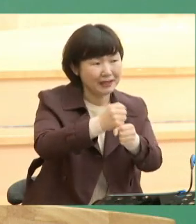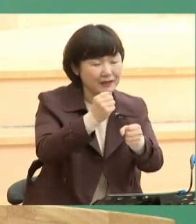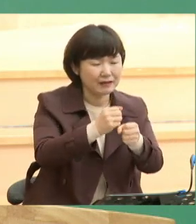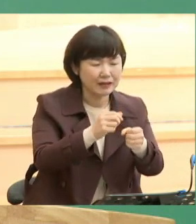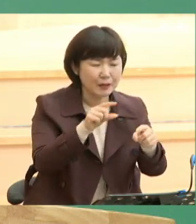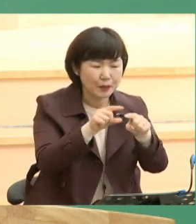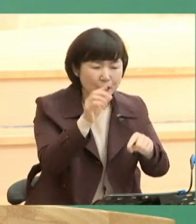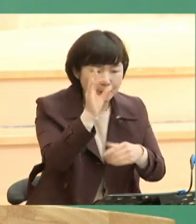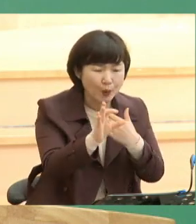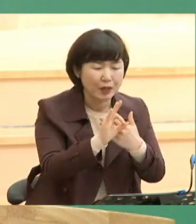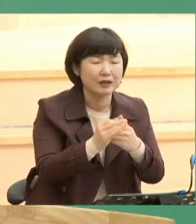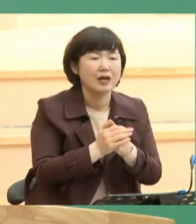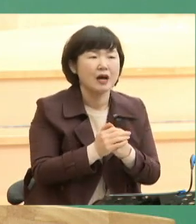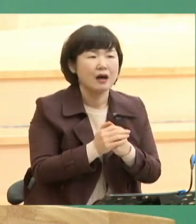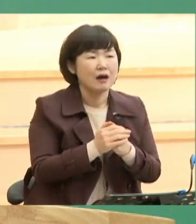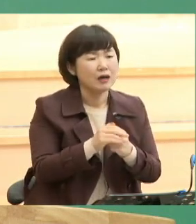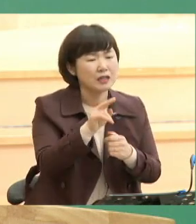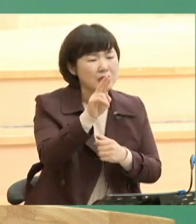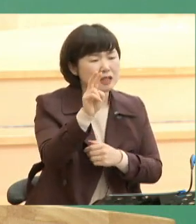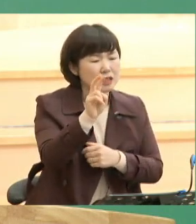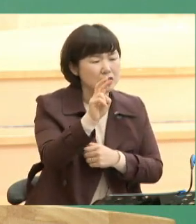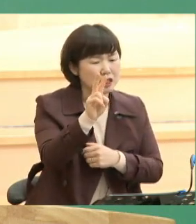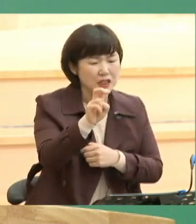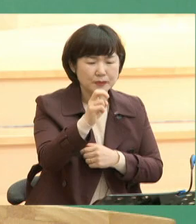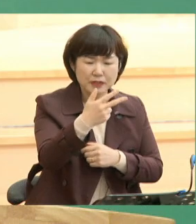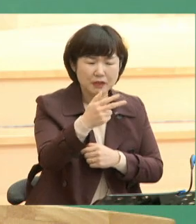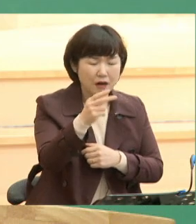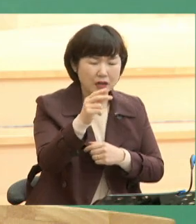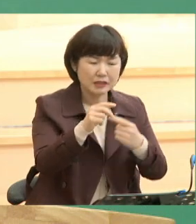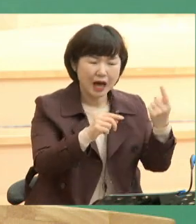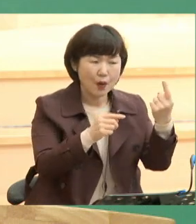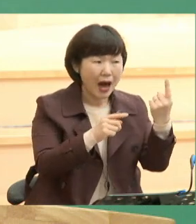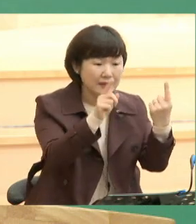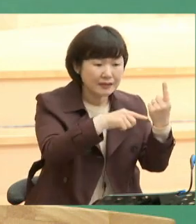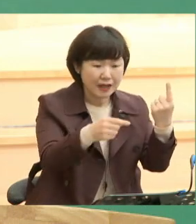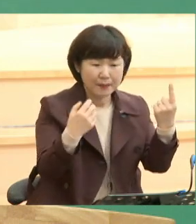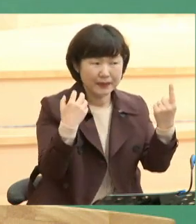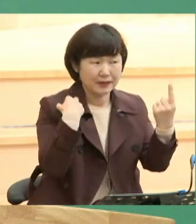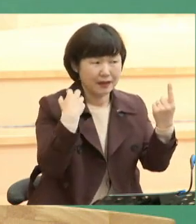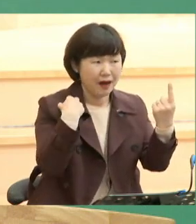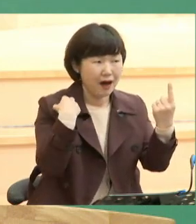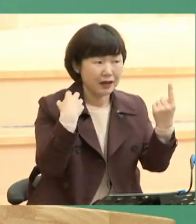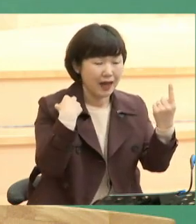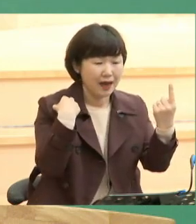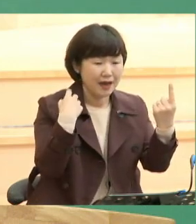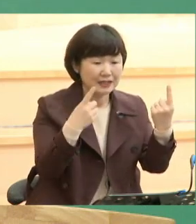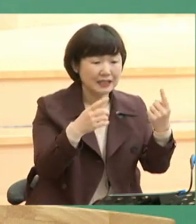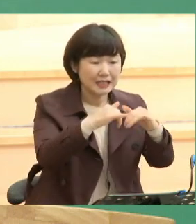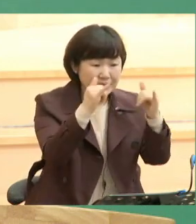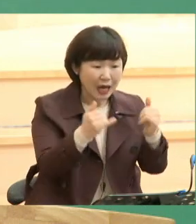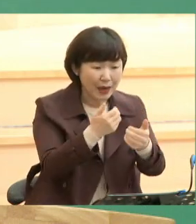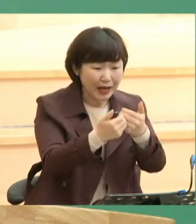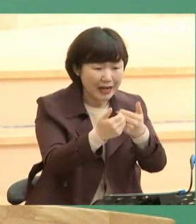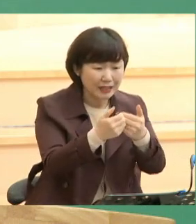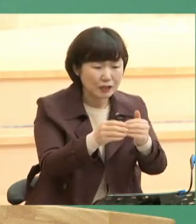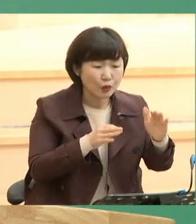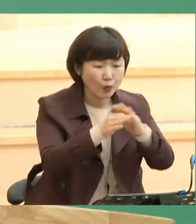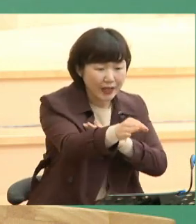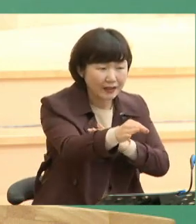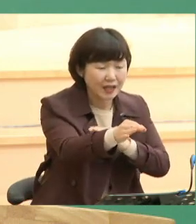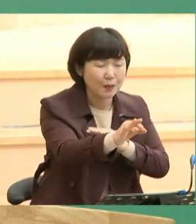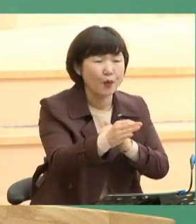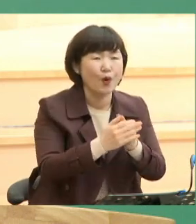왔어요 그러니까 연간으로 따져보면 이 돈이 어떻게 되냐 사회 갈등을 관리하는 비용을 어떻게 쓰여진 야 하면 최대